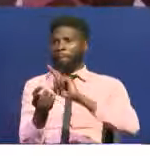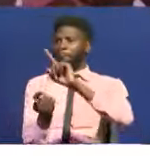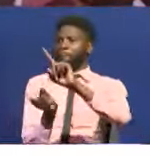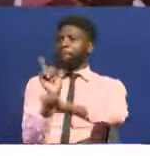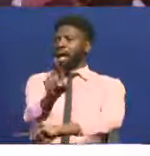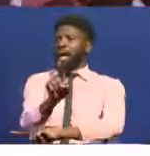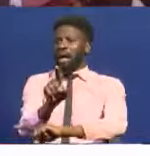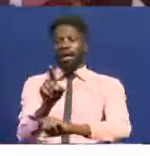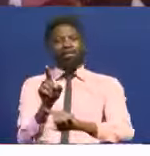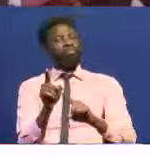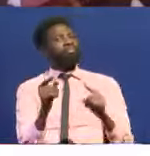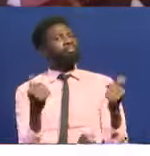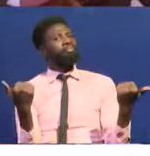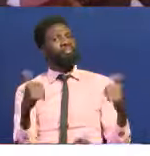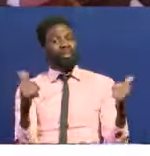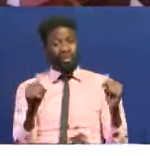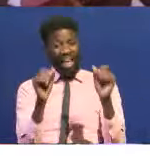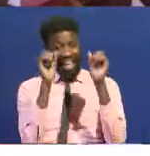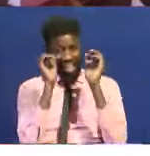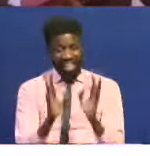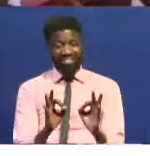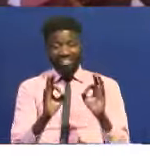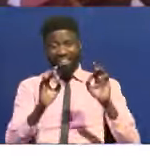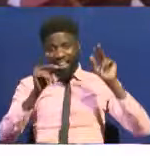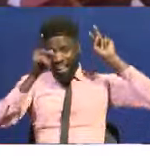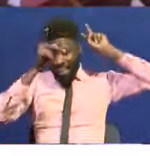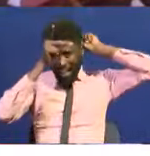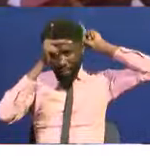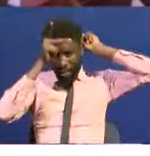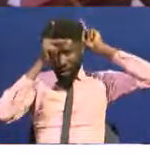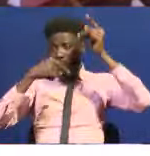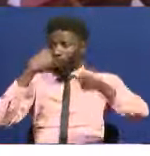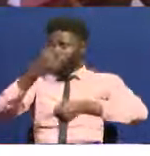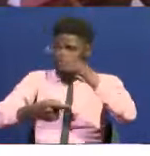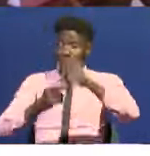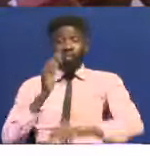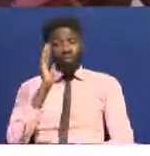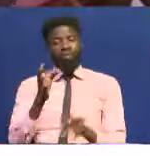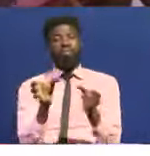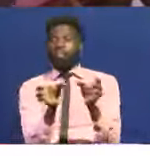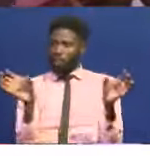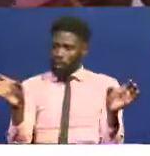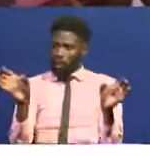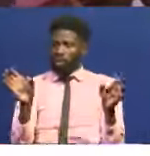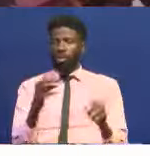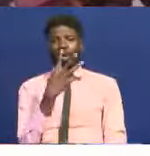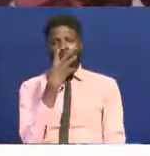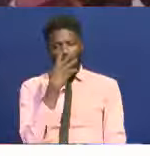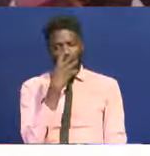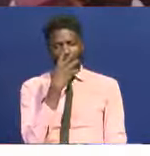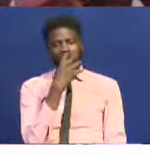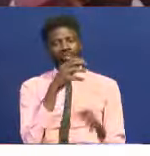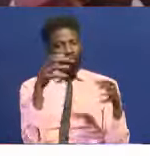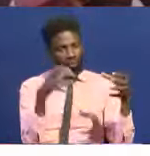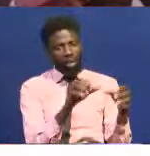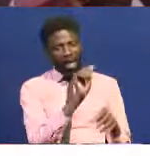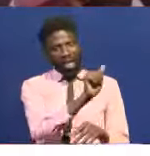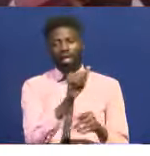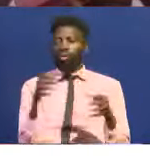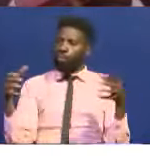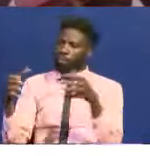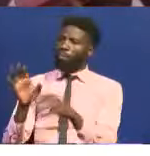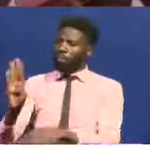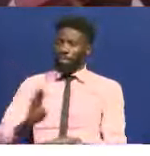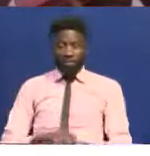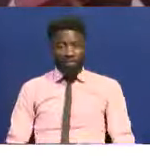Mukiwacha Kakamega iendelee vile iko, tutakuwa na ODM A na ODM B. Na ODM